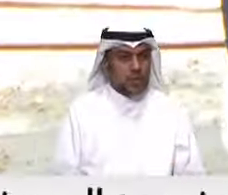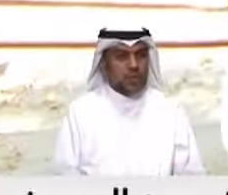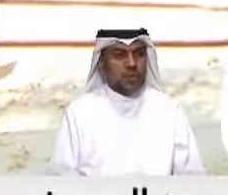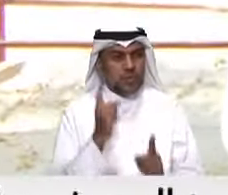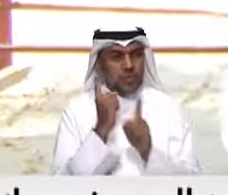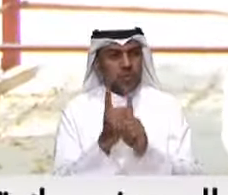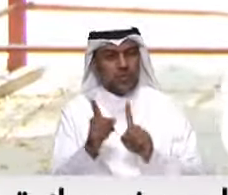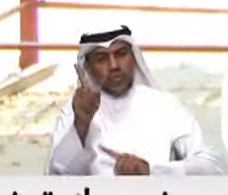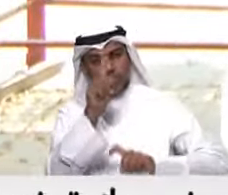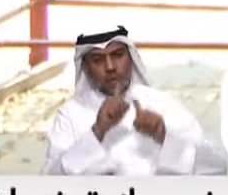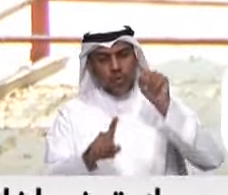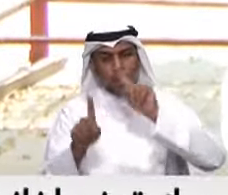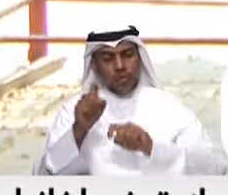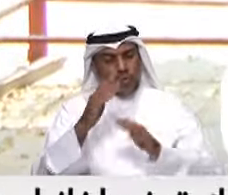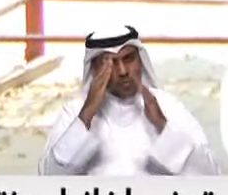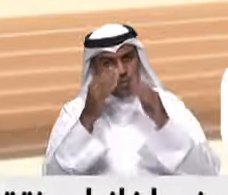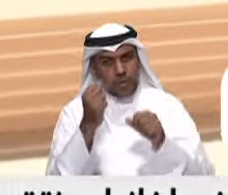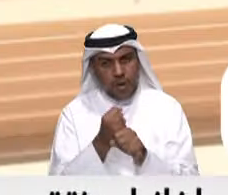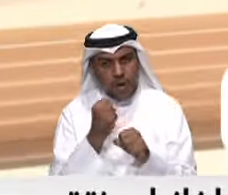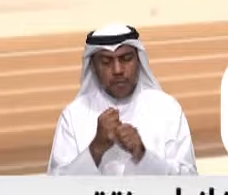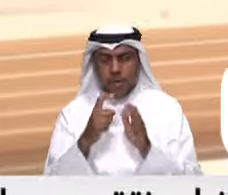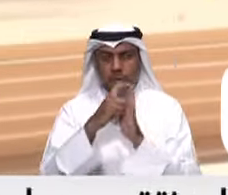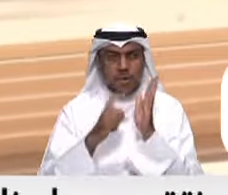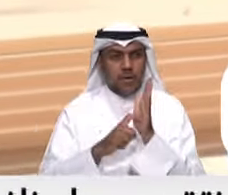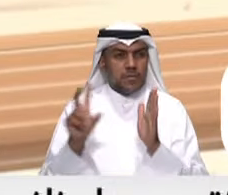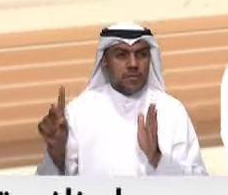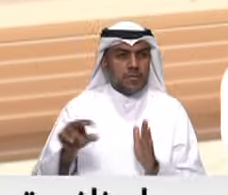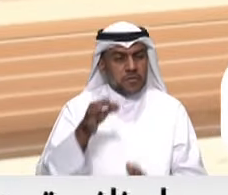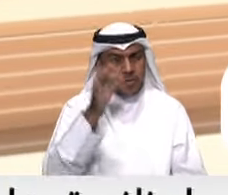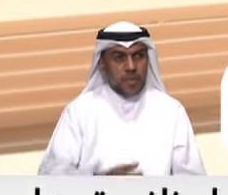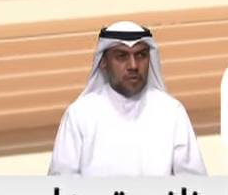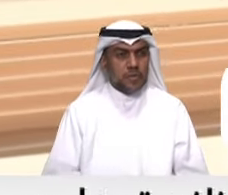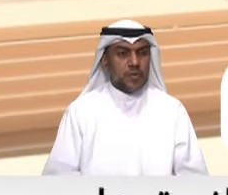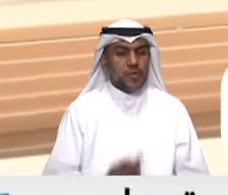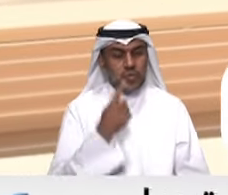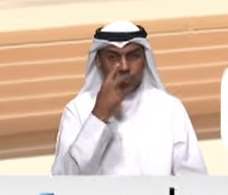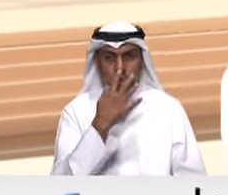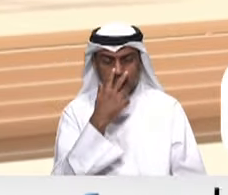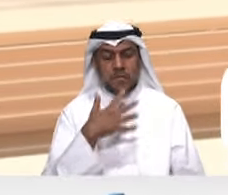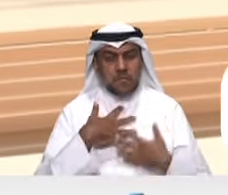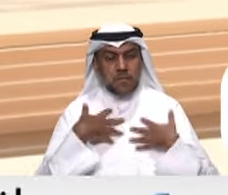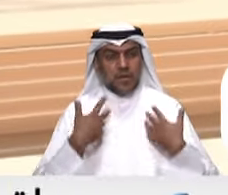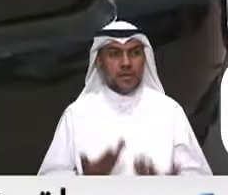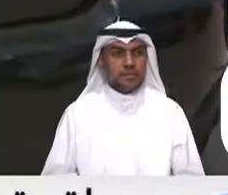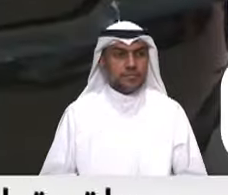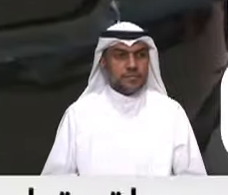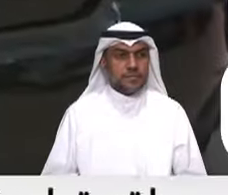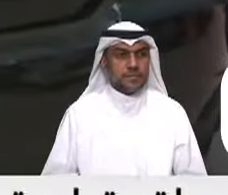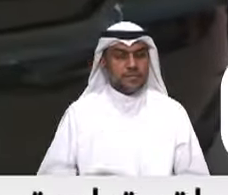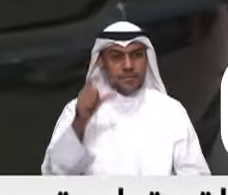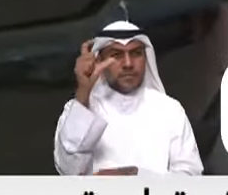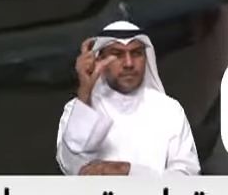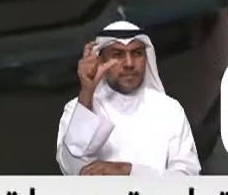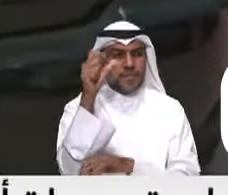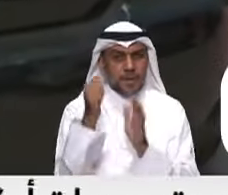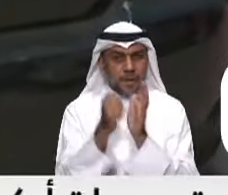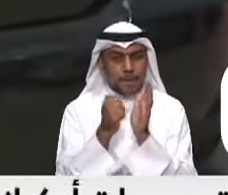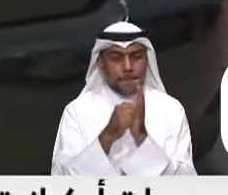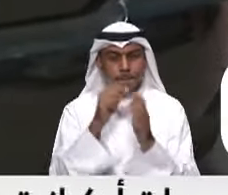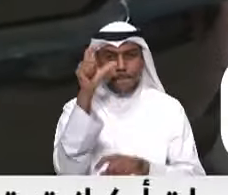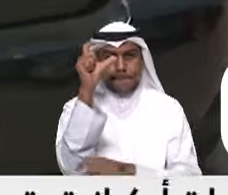لمواصلة جهود البلدية لتطبيق القانون وتحسين المنظر العام. عندنا مسجد هني، مسجد بيت الله سبحانه وتعالى،